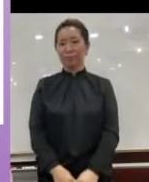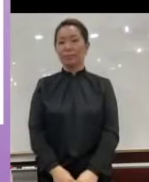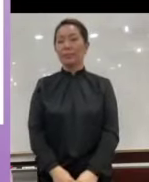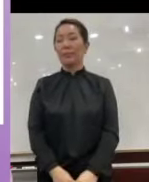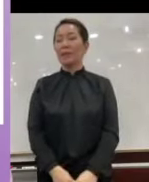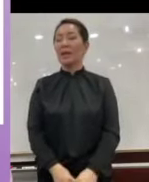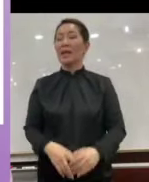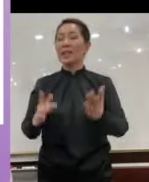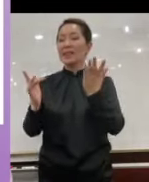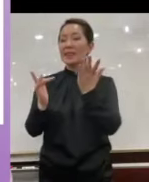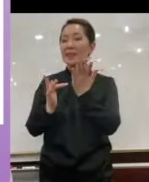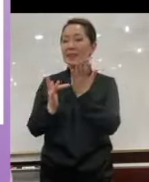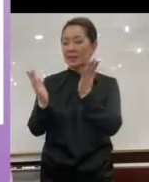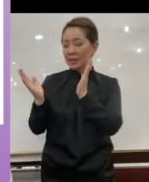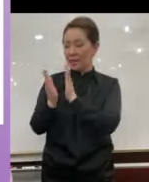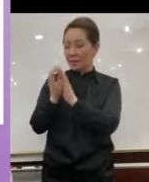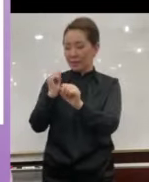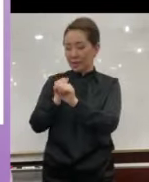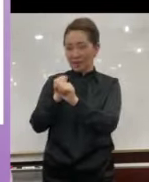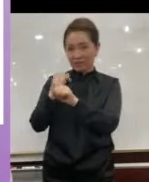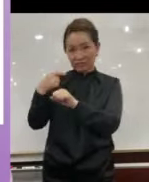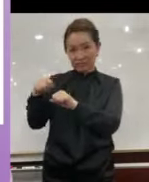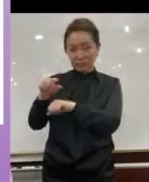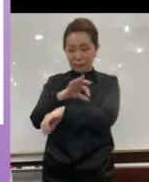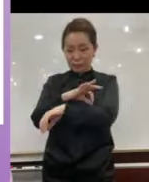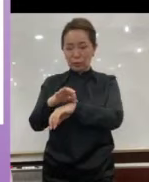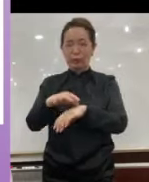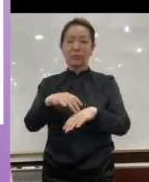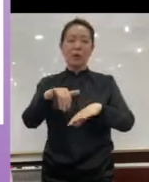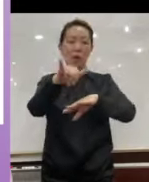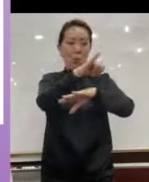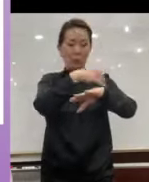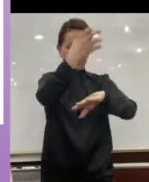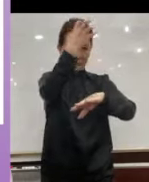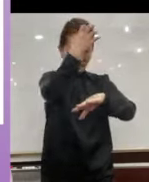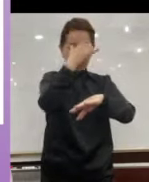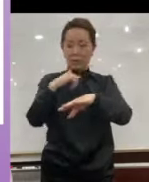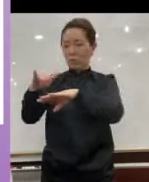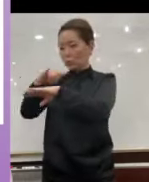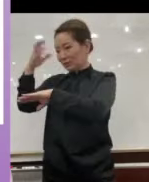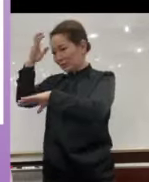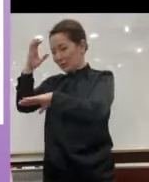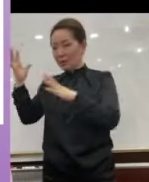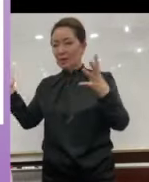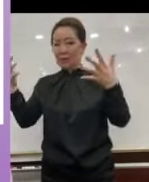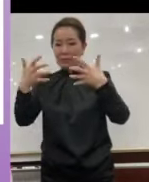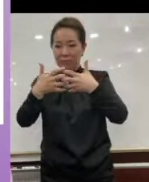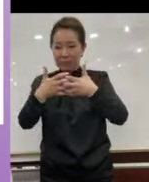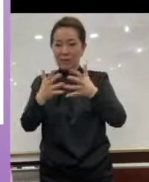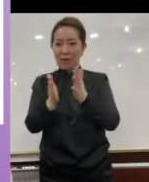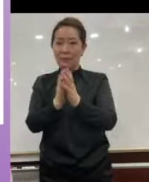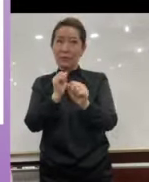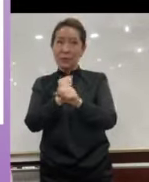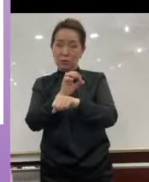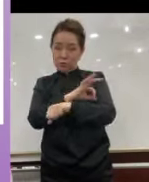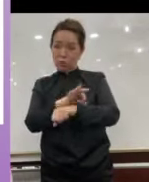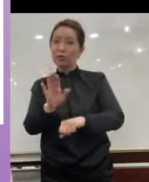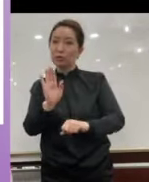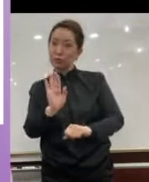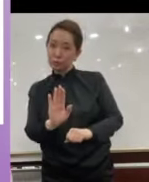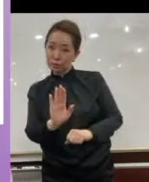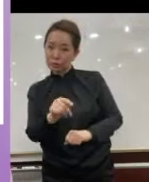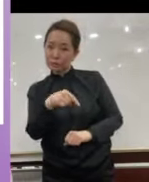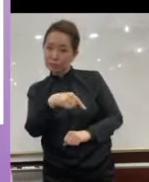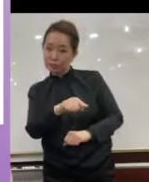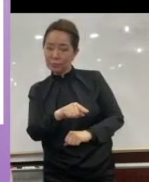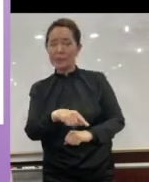За техникийн хамтын ажиллагааны төсөл гэдэг маань хоёр орны засгийн газрын хамтын ажиллагааны төсөл байдаг учраас JICA-гийн